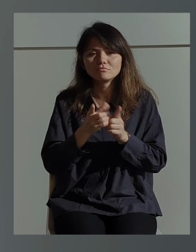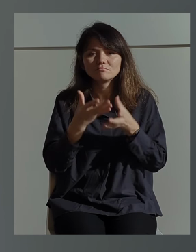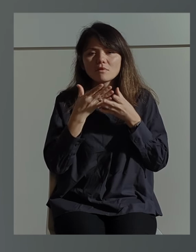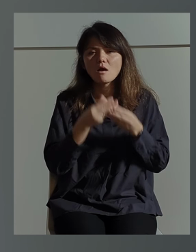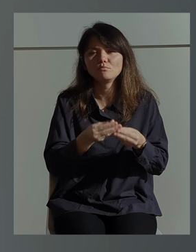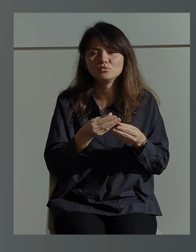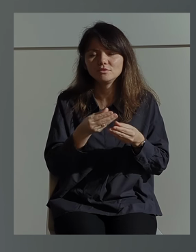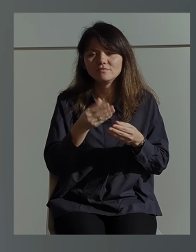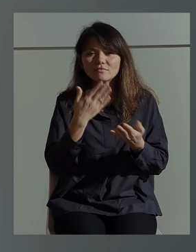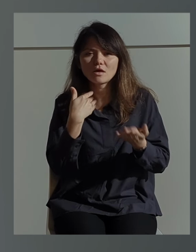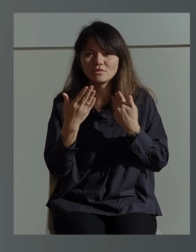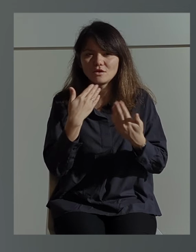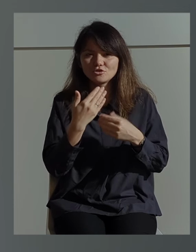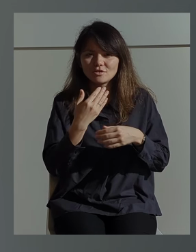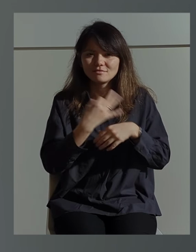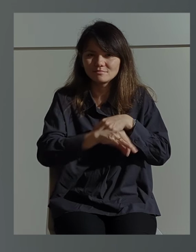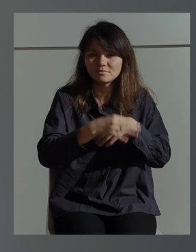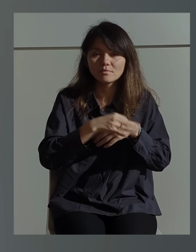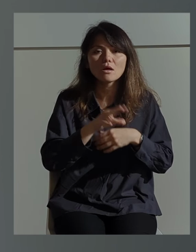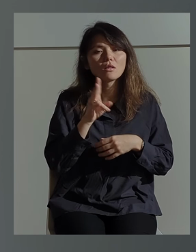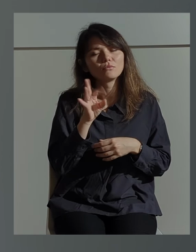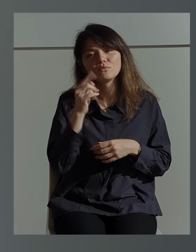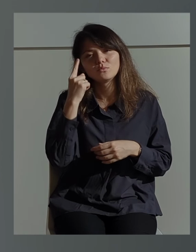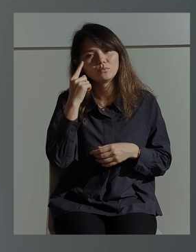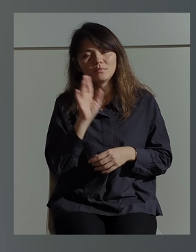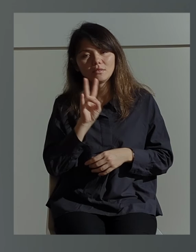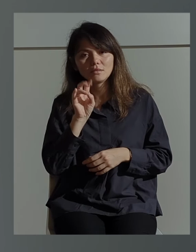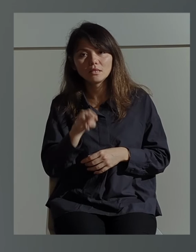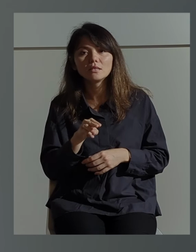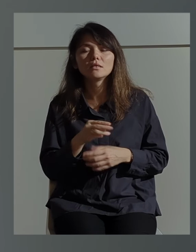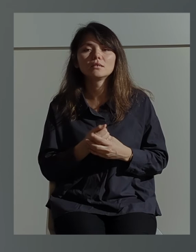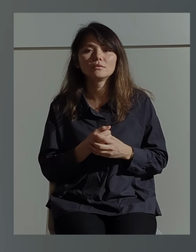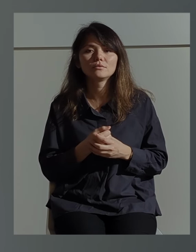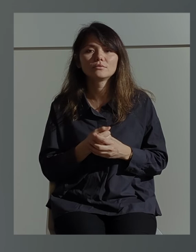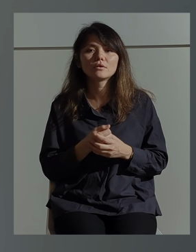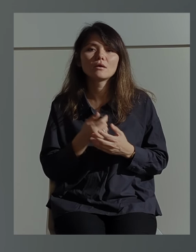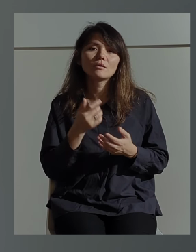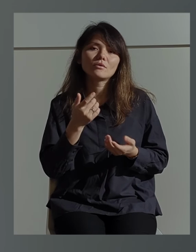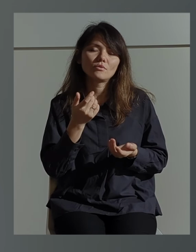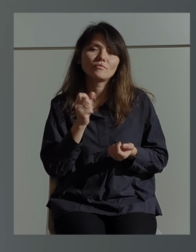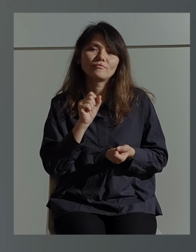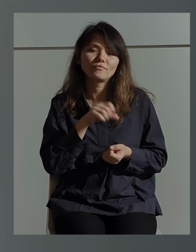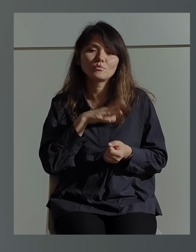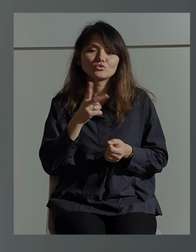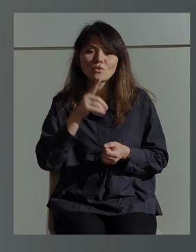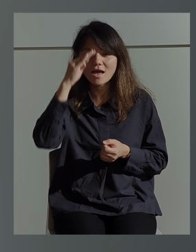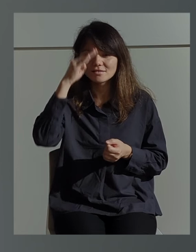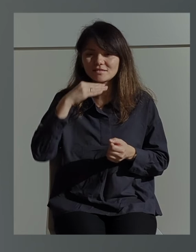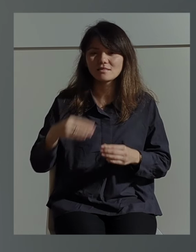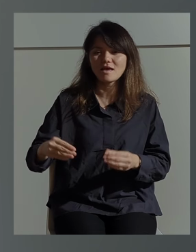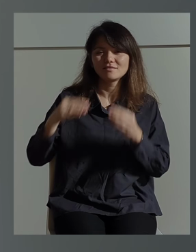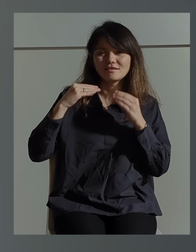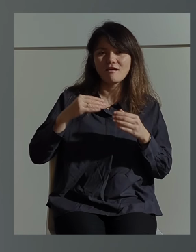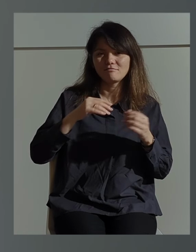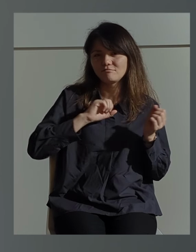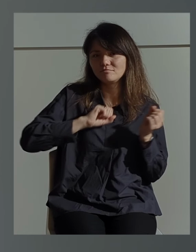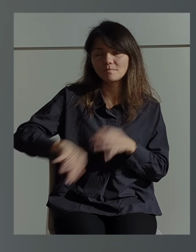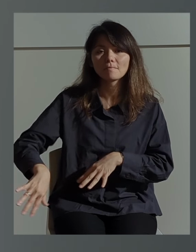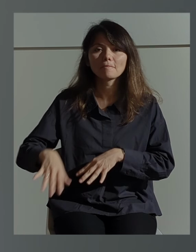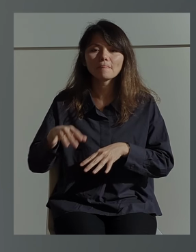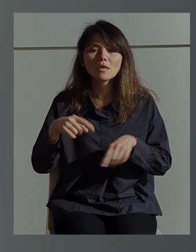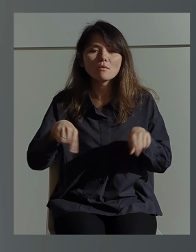современных терминах скорее всего Нет скорее всего из себя тяжкое одеяло вместе с